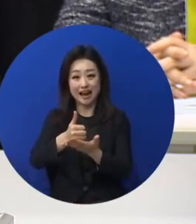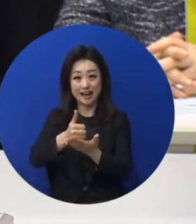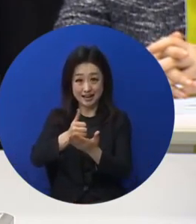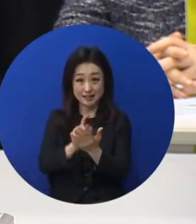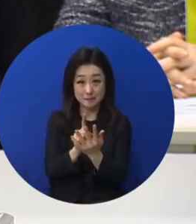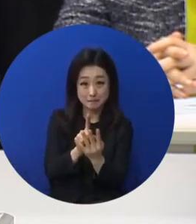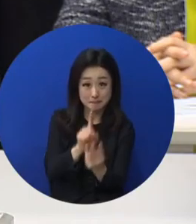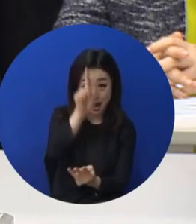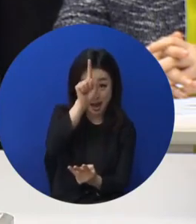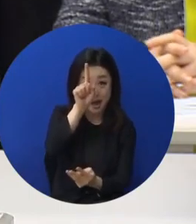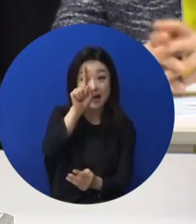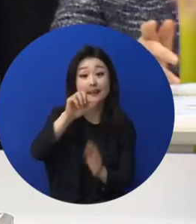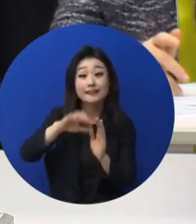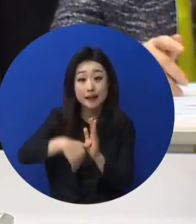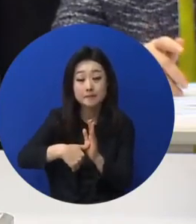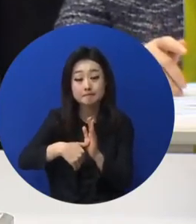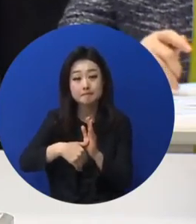되신다면